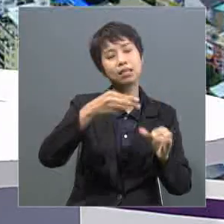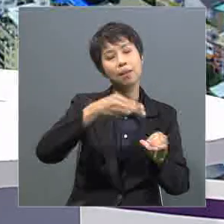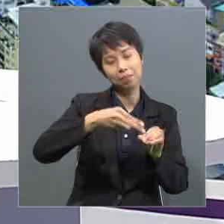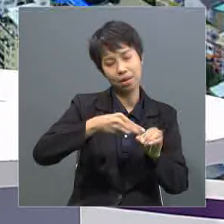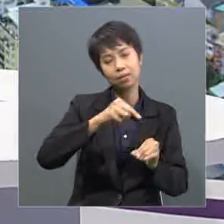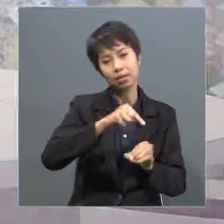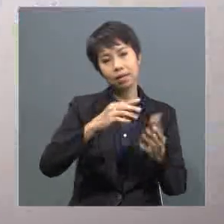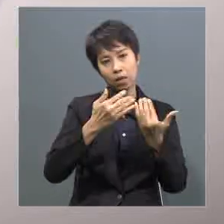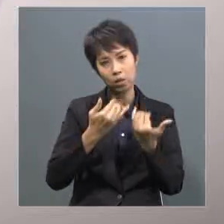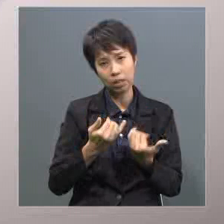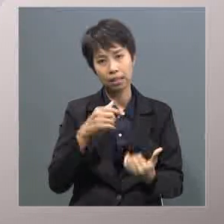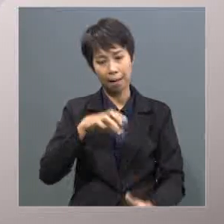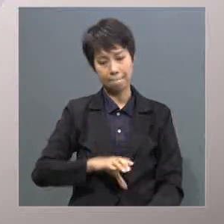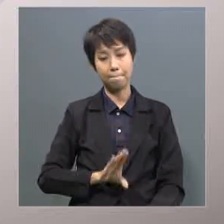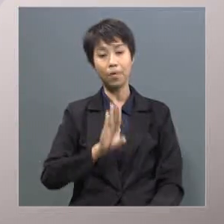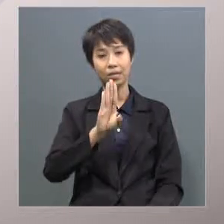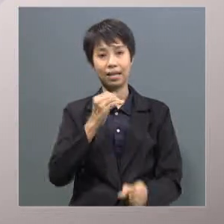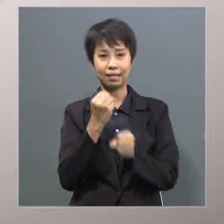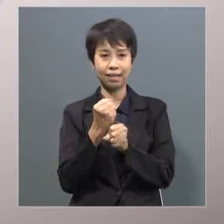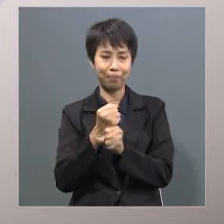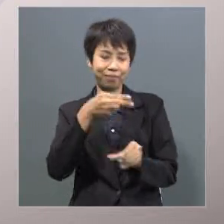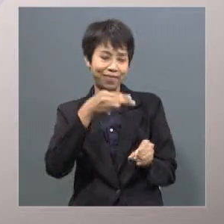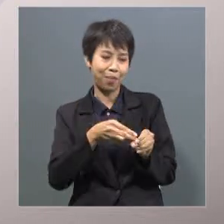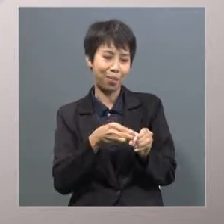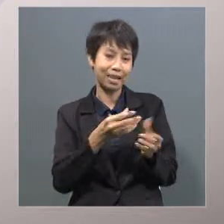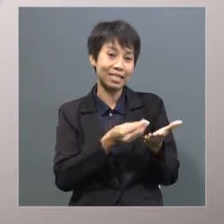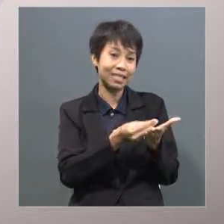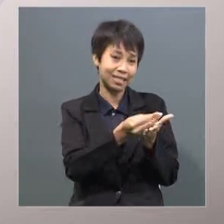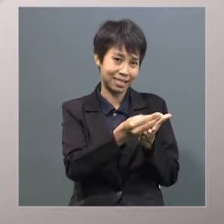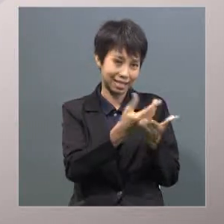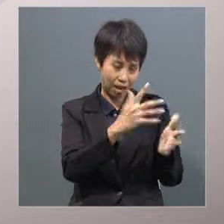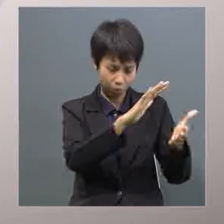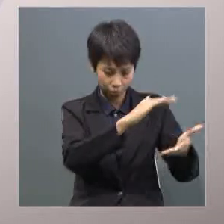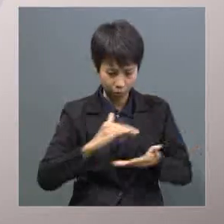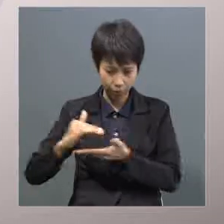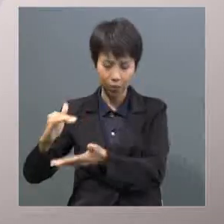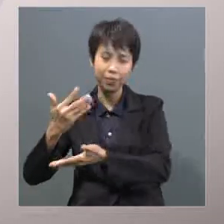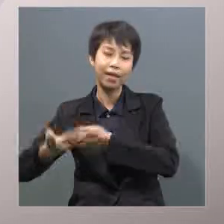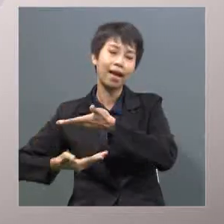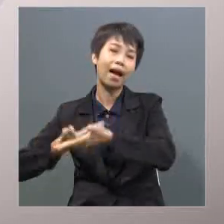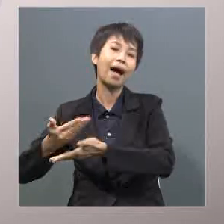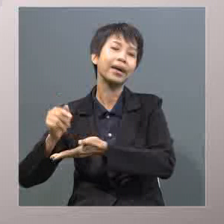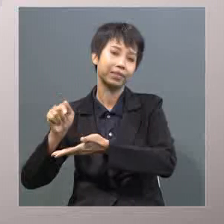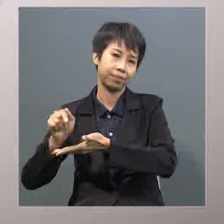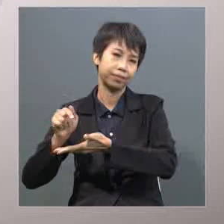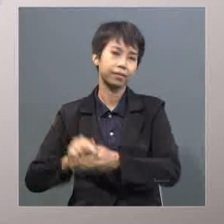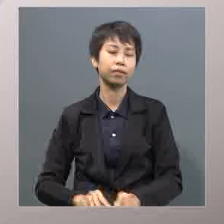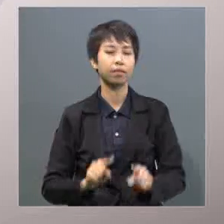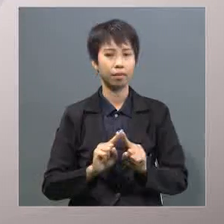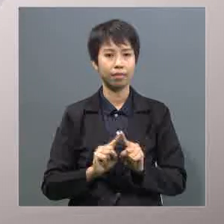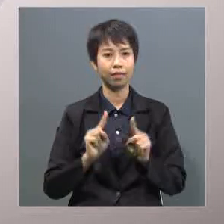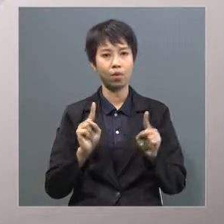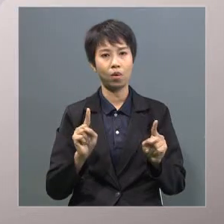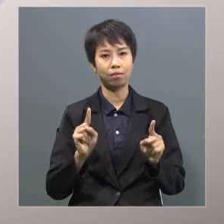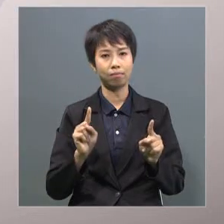ก็คือมีการจดทะเบียนจัดตั้งบริษัทเป็นผู้ซื้อน้ำมันเพื่อการส่งออกไปยังต่างประเทศประเทศเพื่อนบ้านของเราเนี่ยแหละค่ะแต่